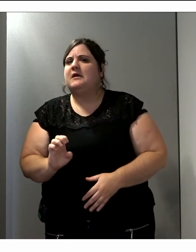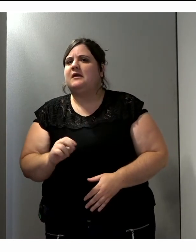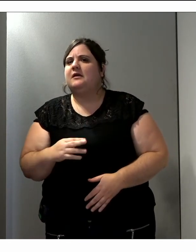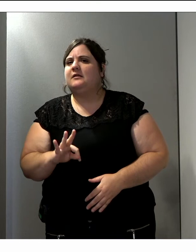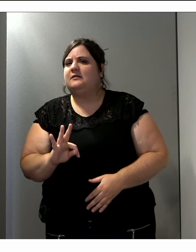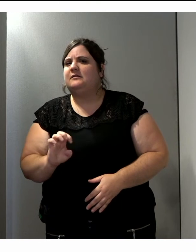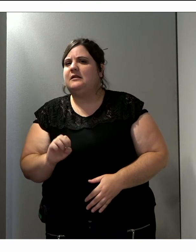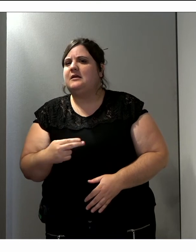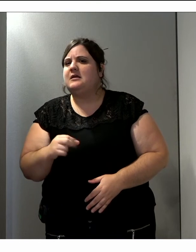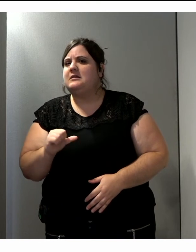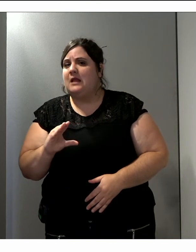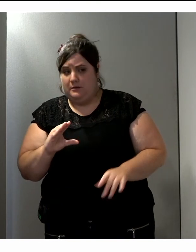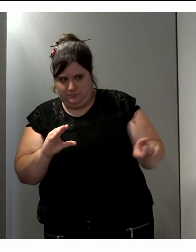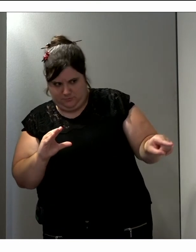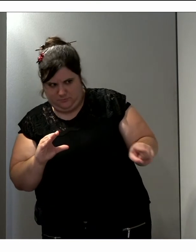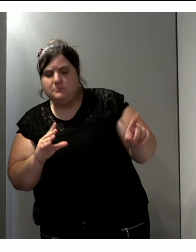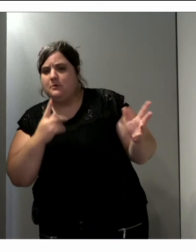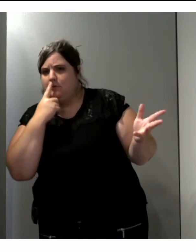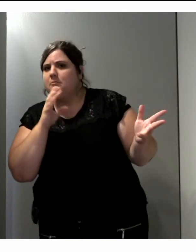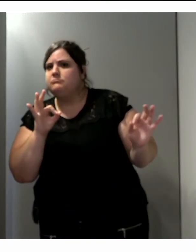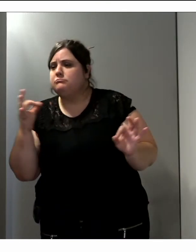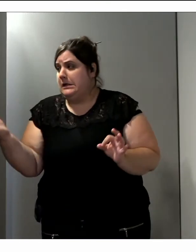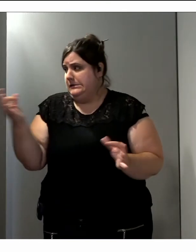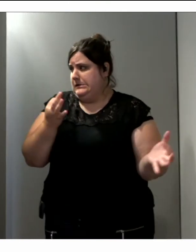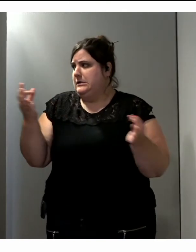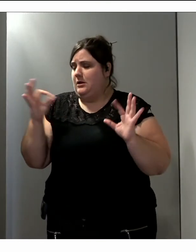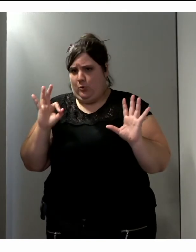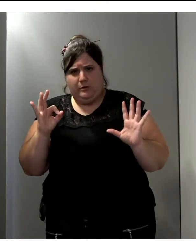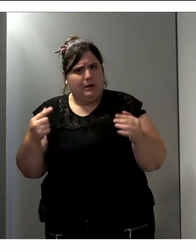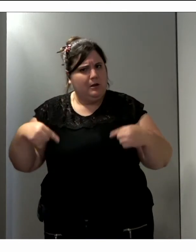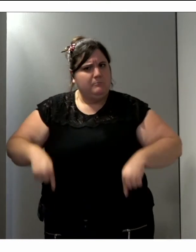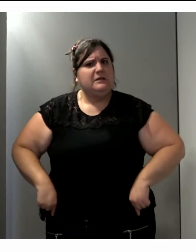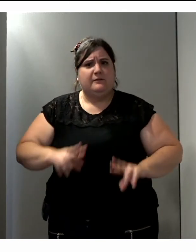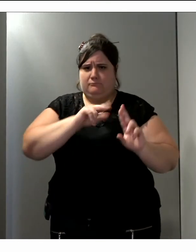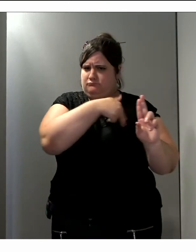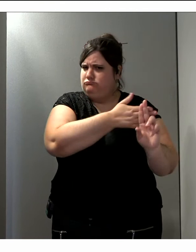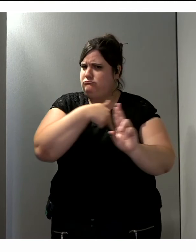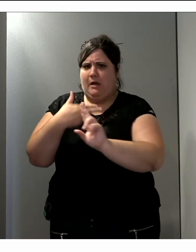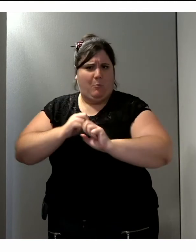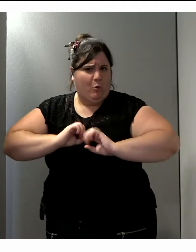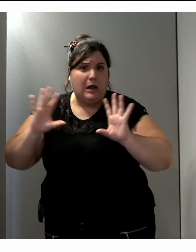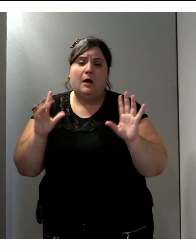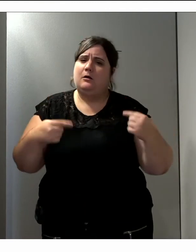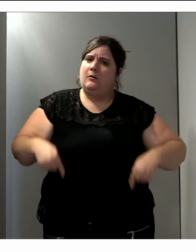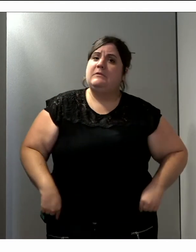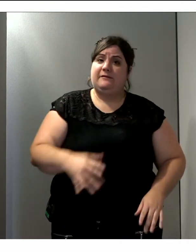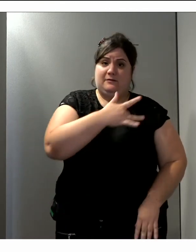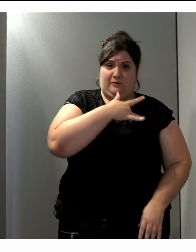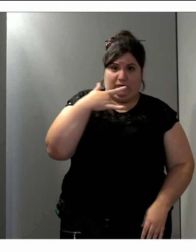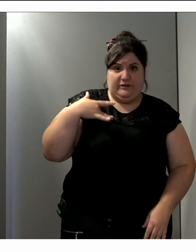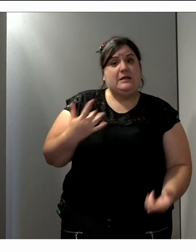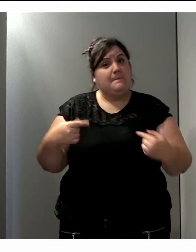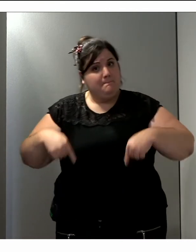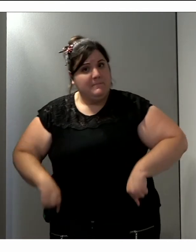rappeler qu'à tous ces détails, il a été répondu par les 2 ministres, ministre de la Santé, ministre de la Justice, point par